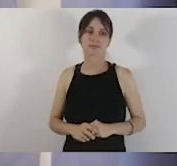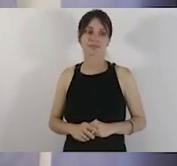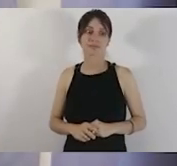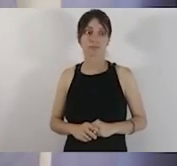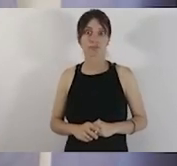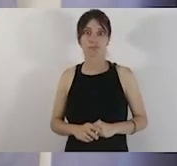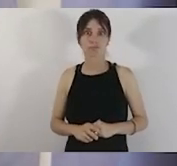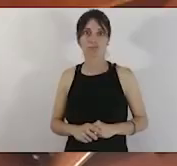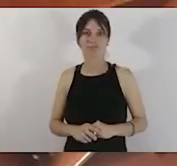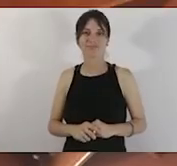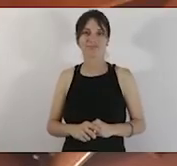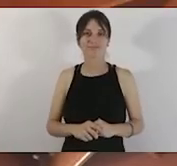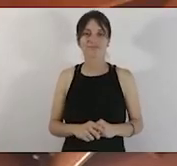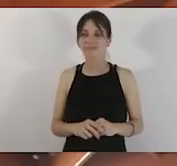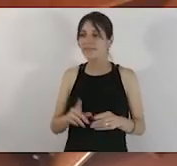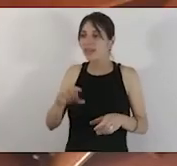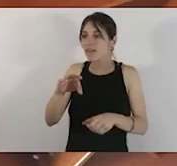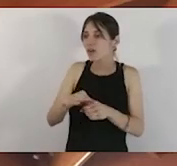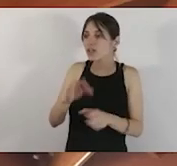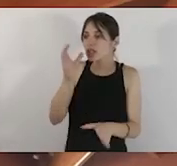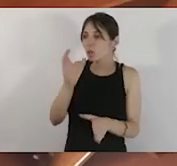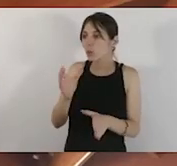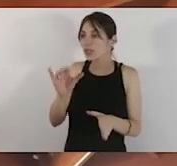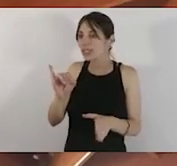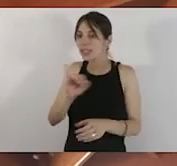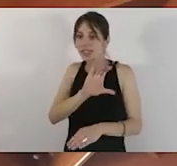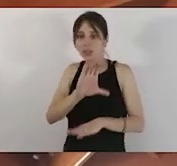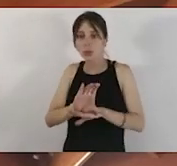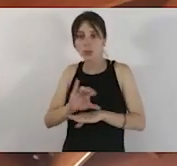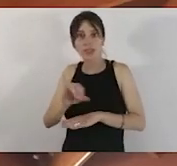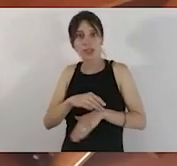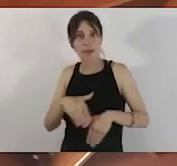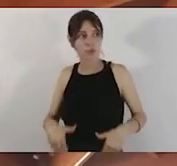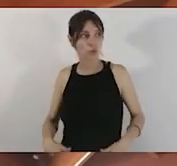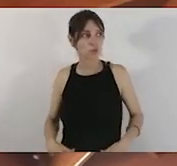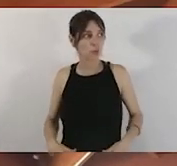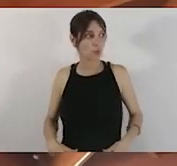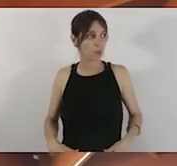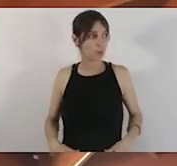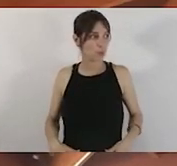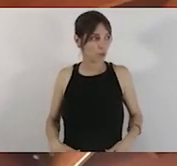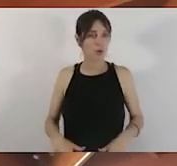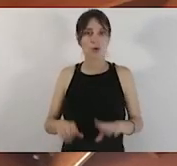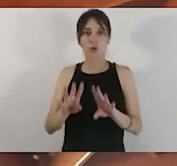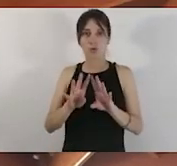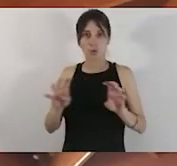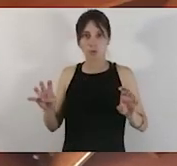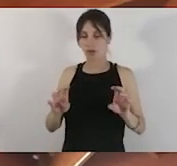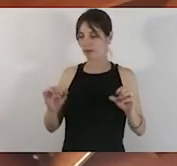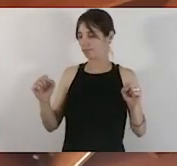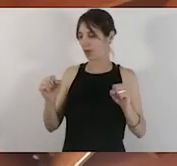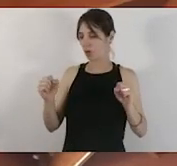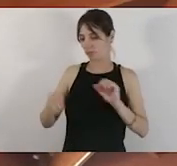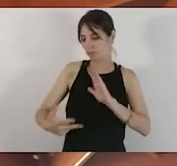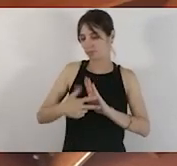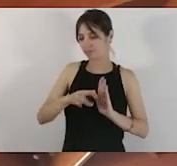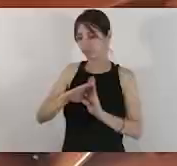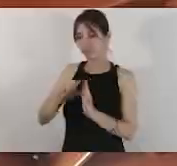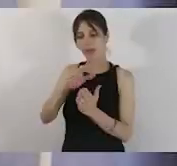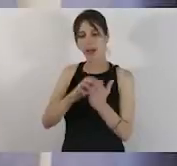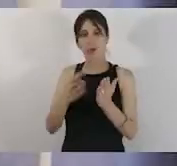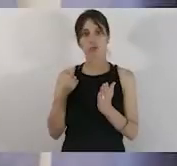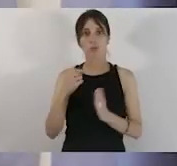Je prends les votes. Y a-t-il des contre, des abstentions ? Avis favorable du Conseil. Le rapport numéro 20, Madame